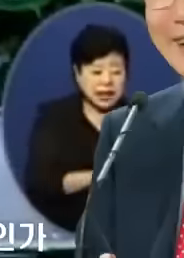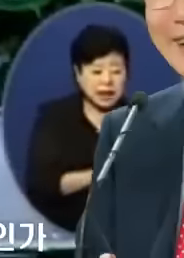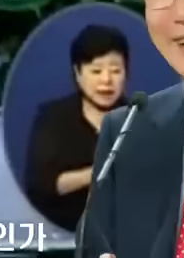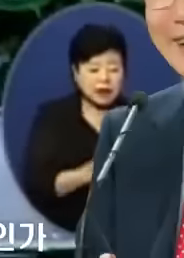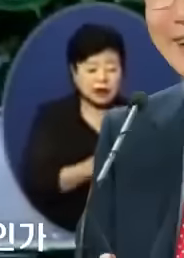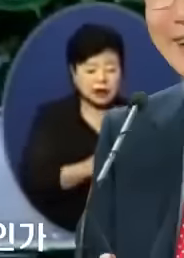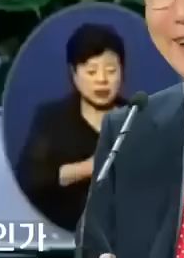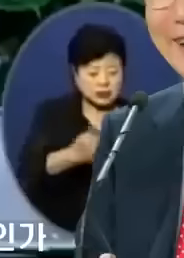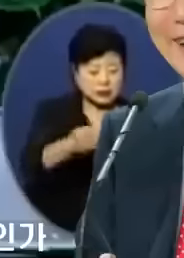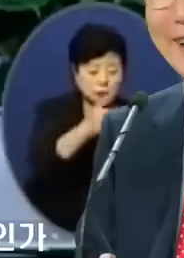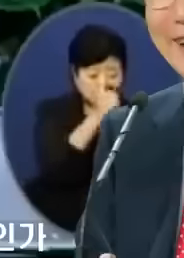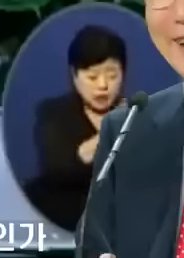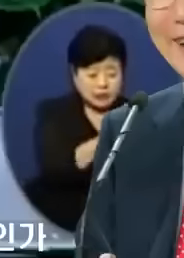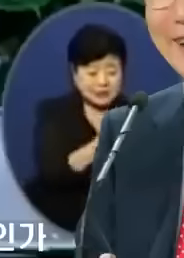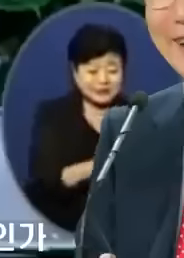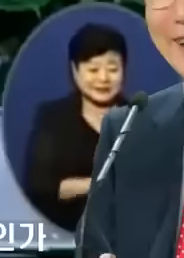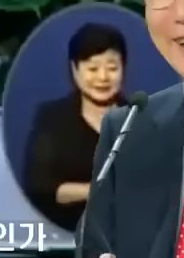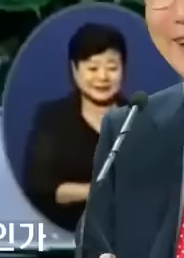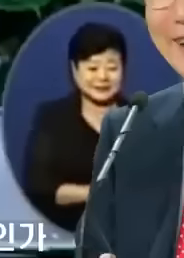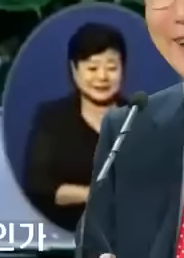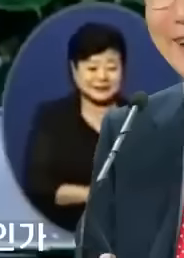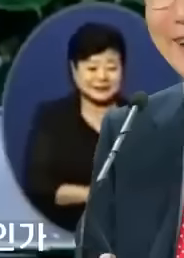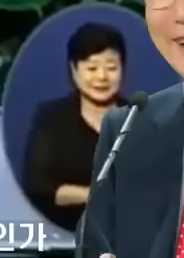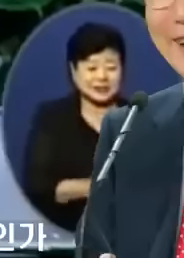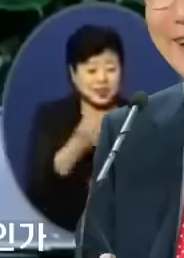세력을 이기는 것입니다.